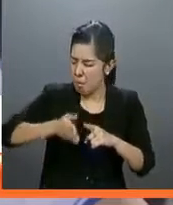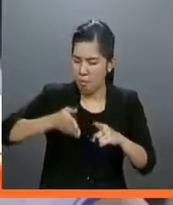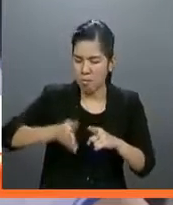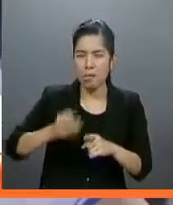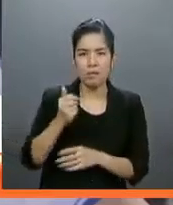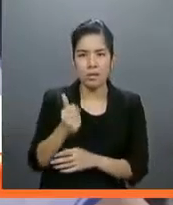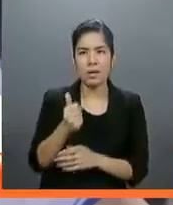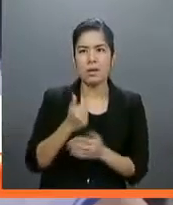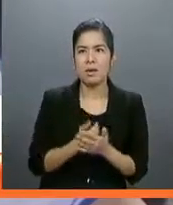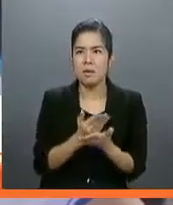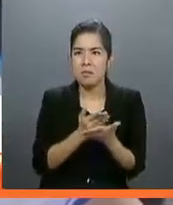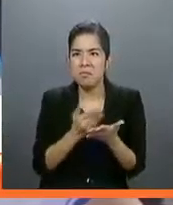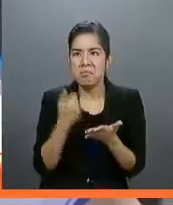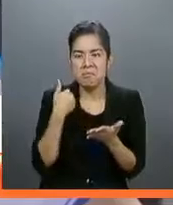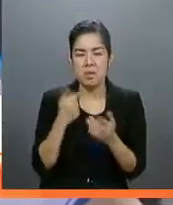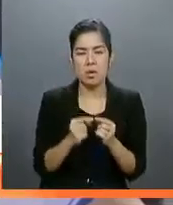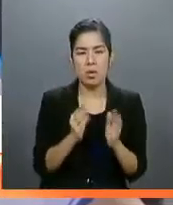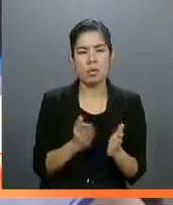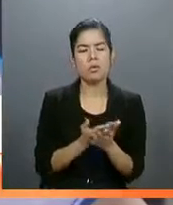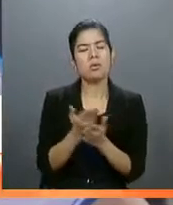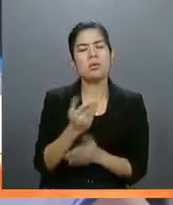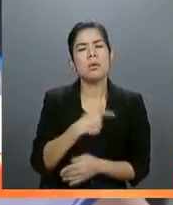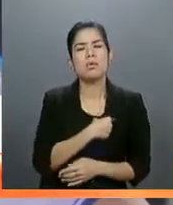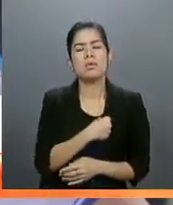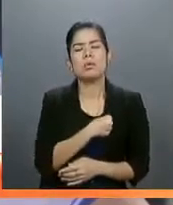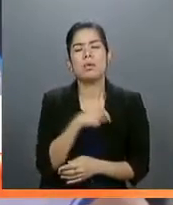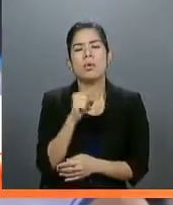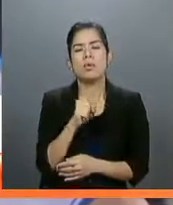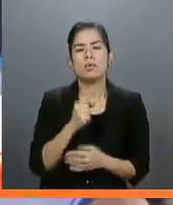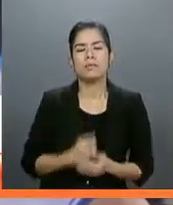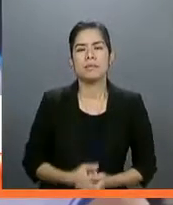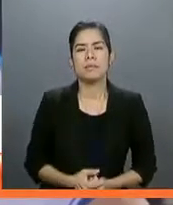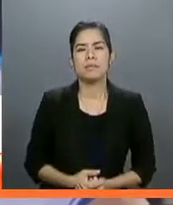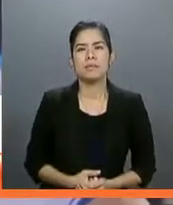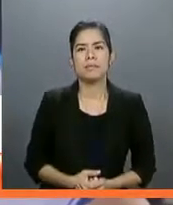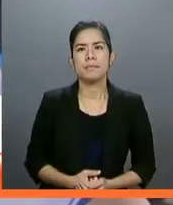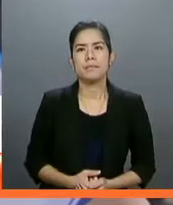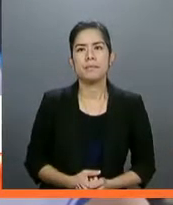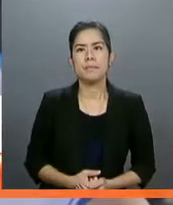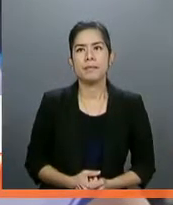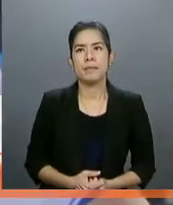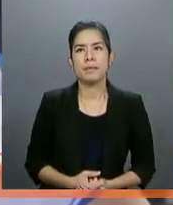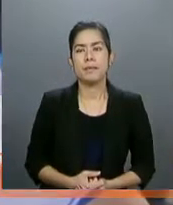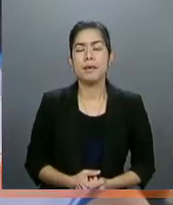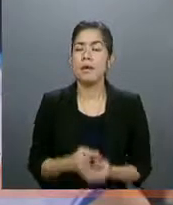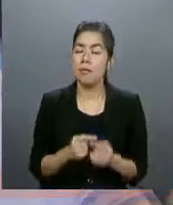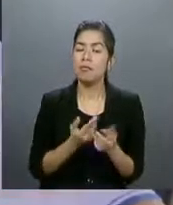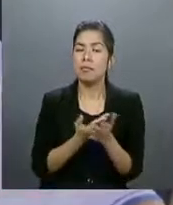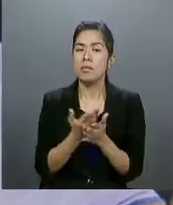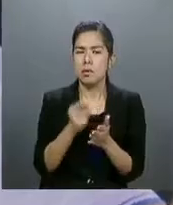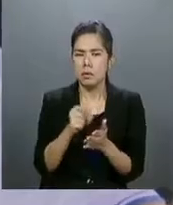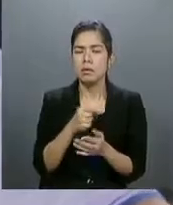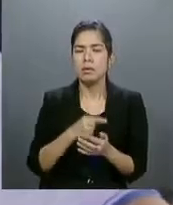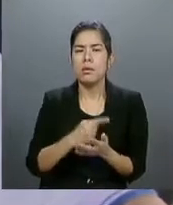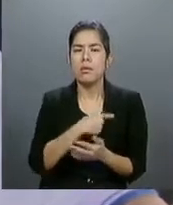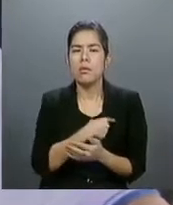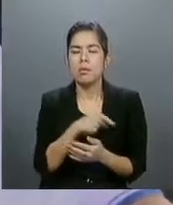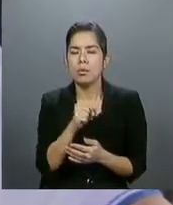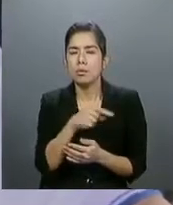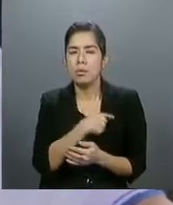เรือก็จบดัดข้าวออกไปทำนอกาคนที่ไปติดรู้สิใช้ก็กำมาซื้อบ่อยๆเองตู้จะมาช่วย